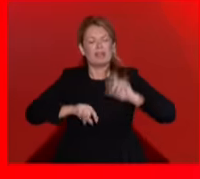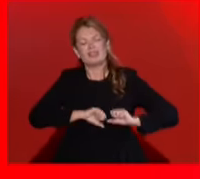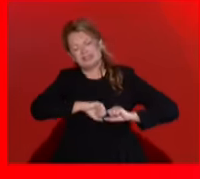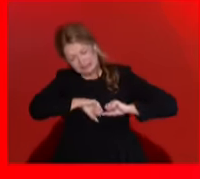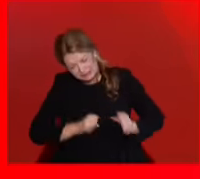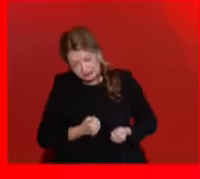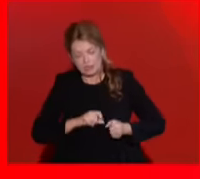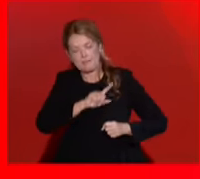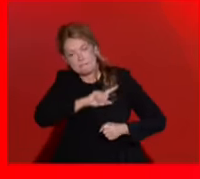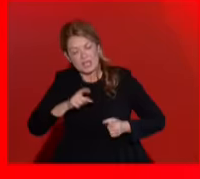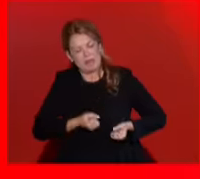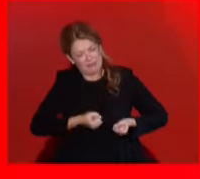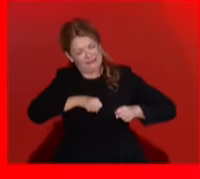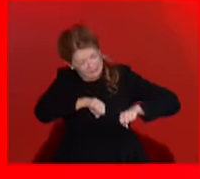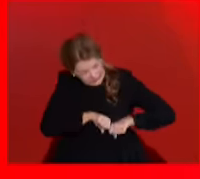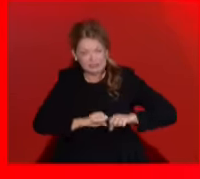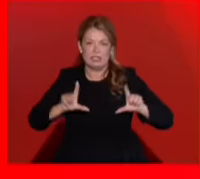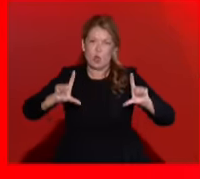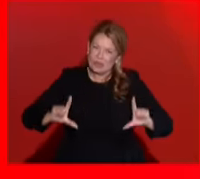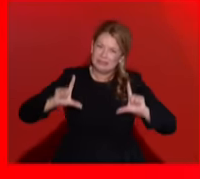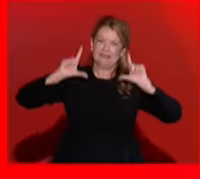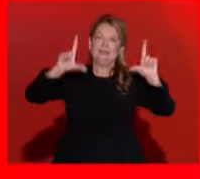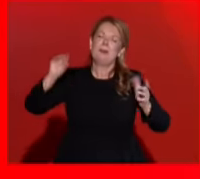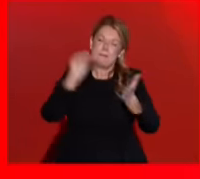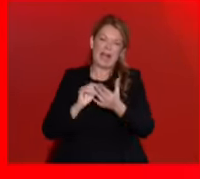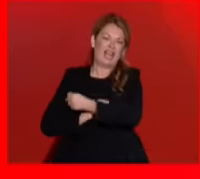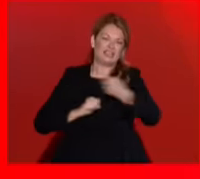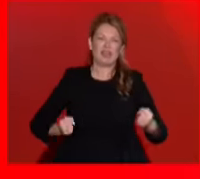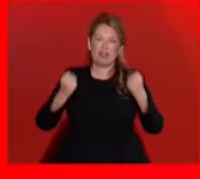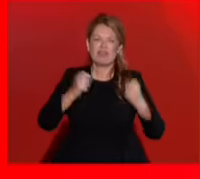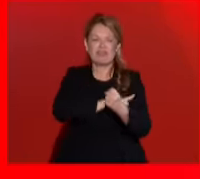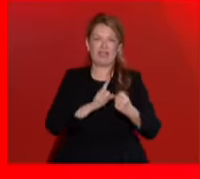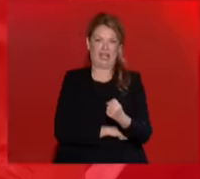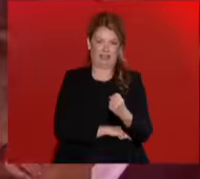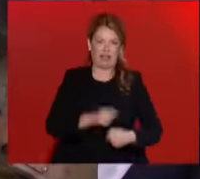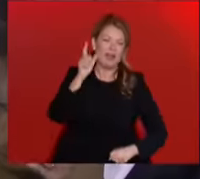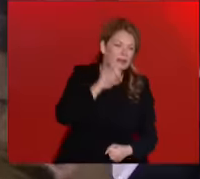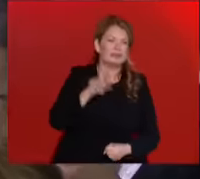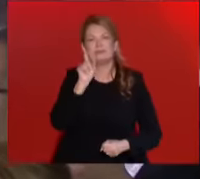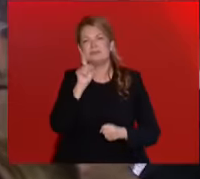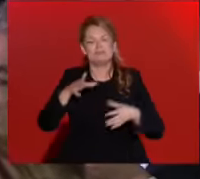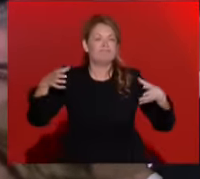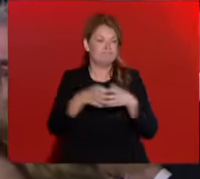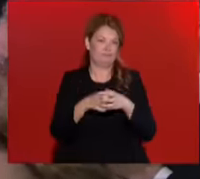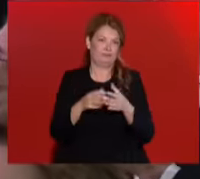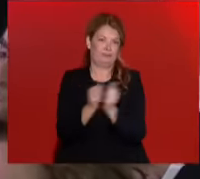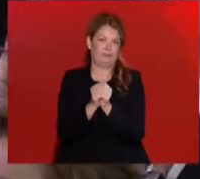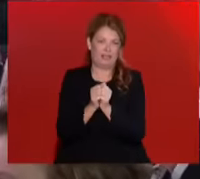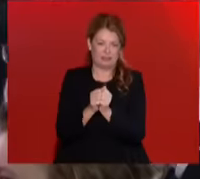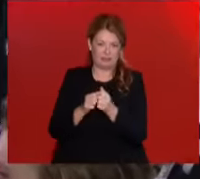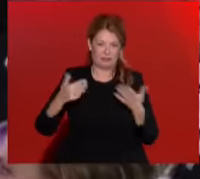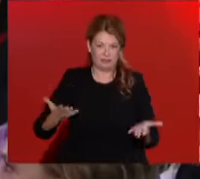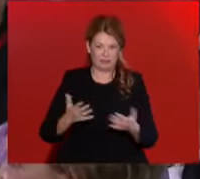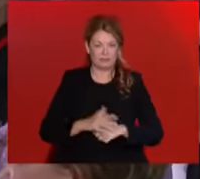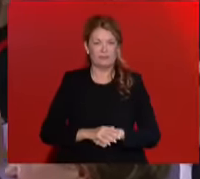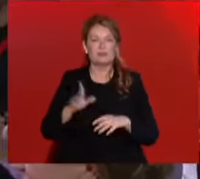του αριστερού και προοδευτικού κόσμου. Γίνετε συντρόφισσες και σύντροφοι εσείς το τείχος